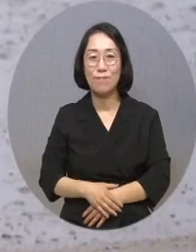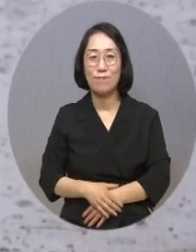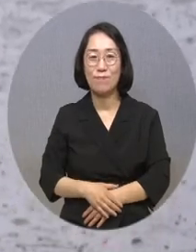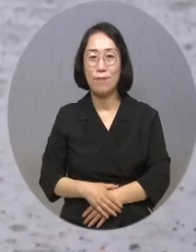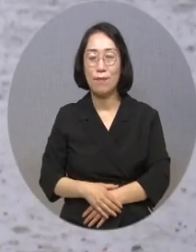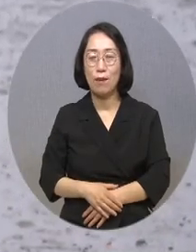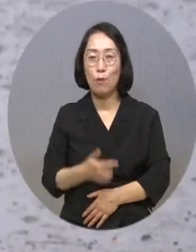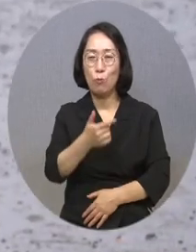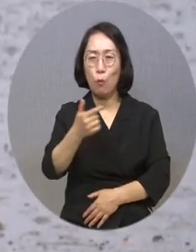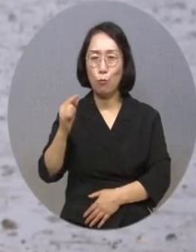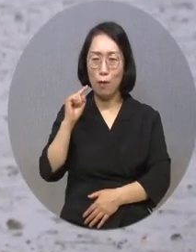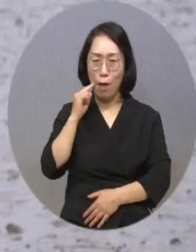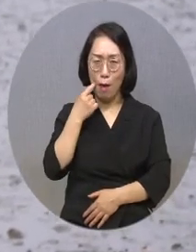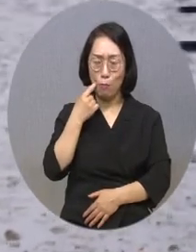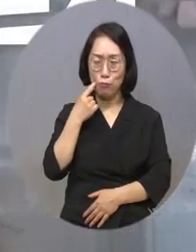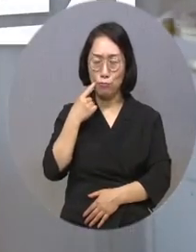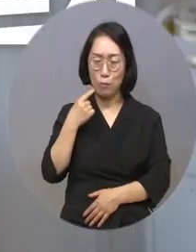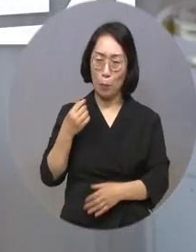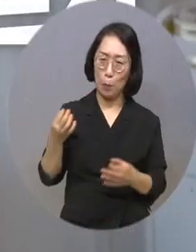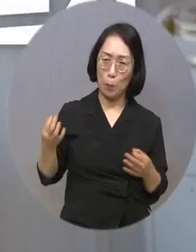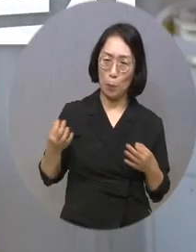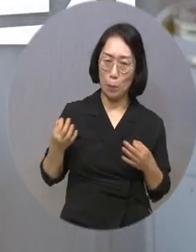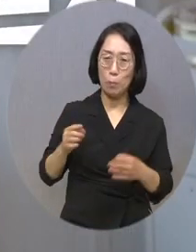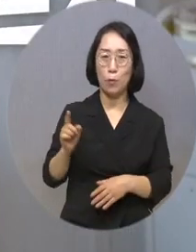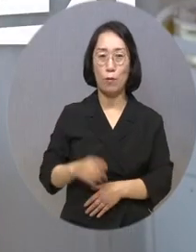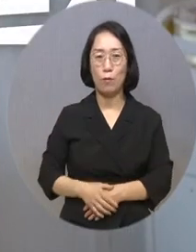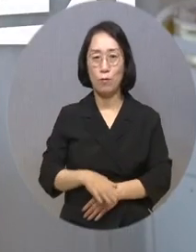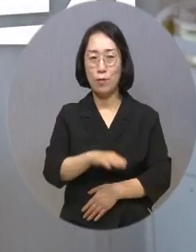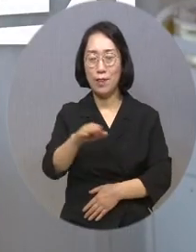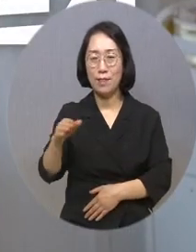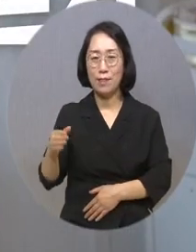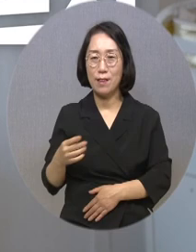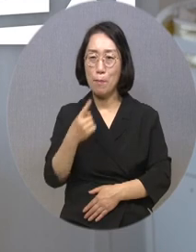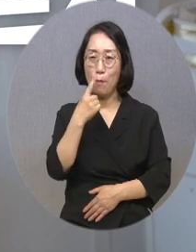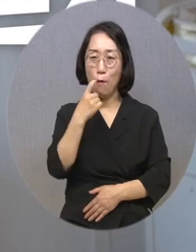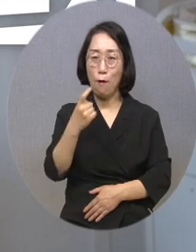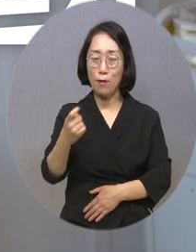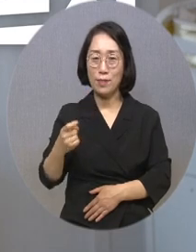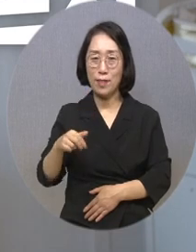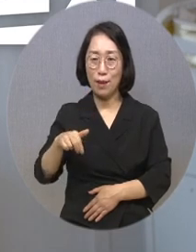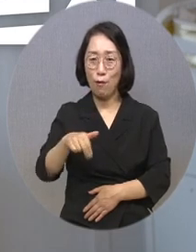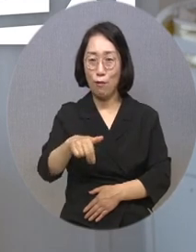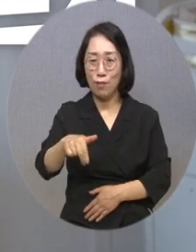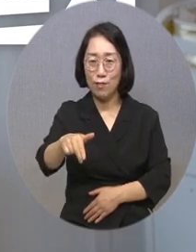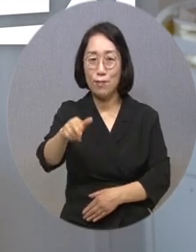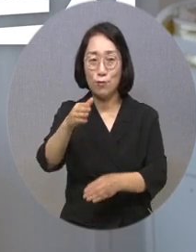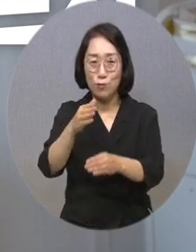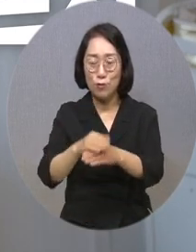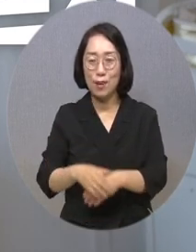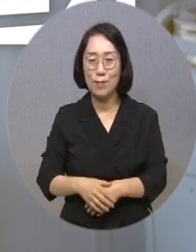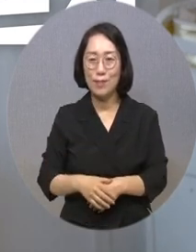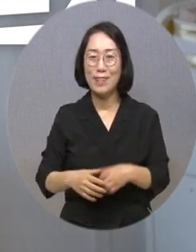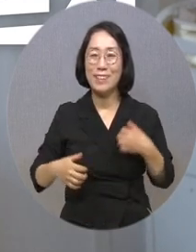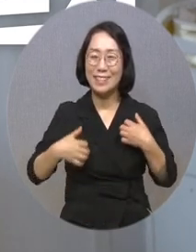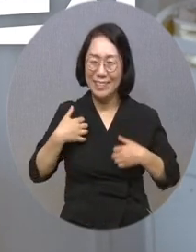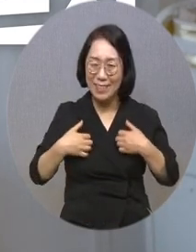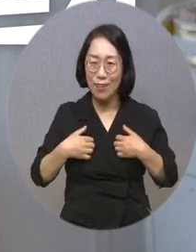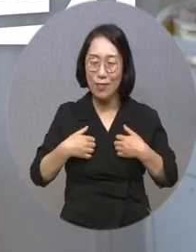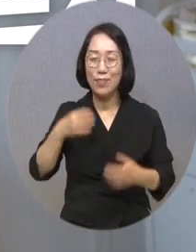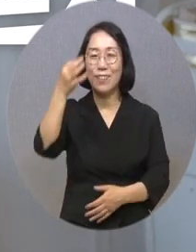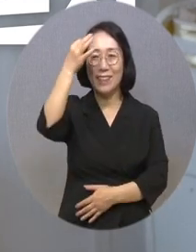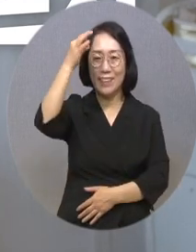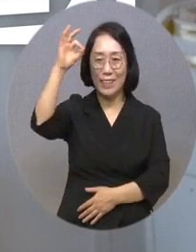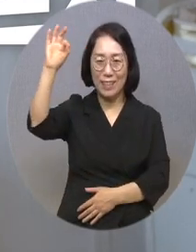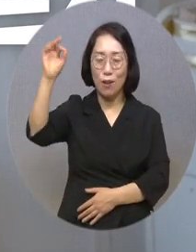온 너무 많이 부족한데요. 저희는 굉장히 신비롭게 갯벌을 걷고 있었는데 비트는 되게 신났던 유쾌했던 약간 그런 기억이 나는데